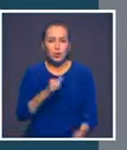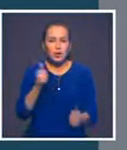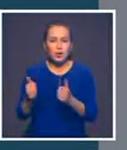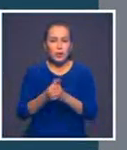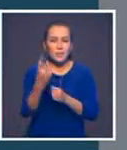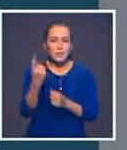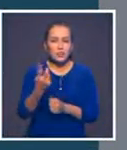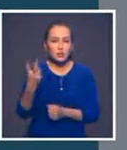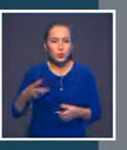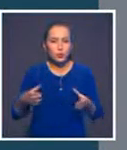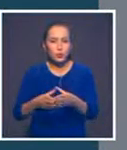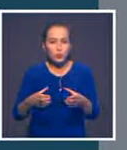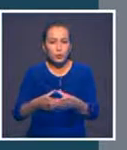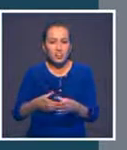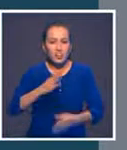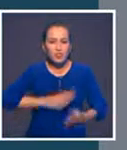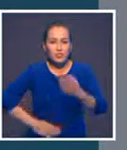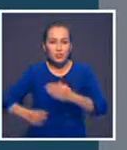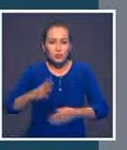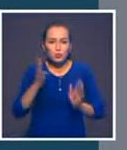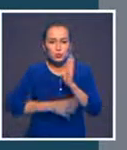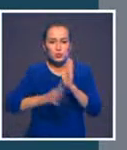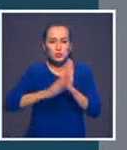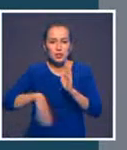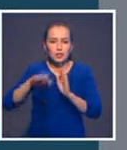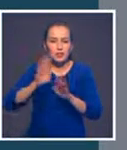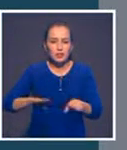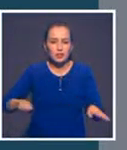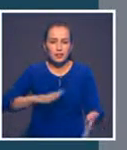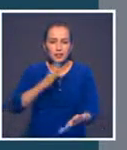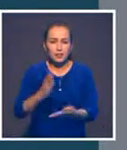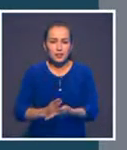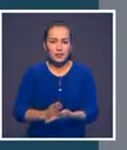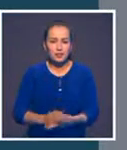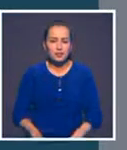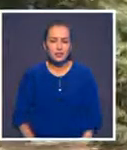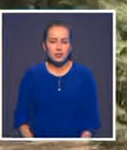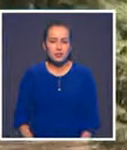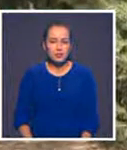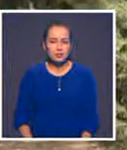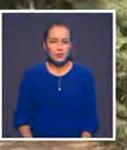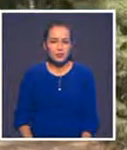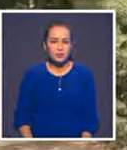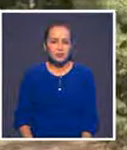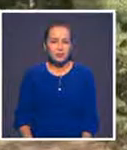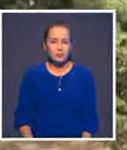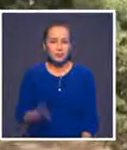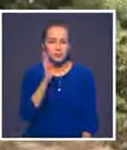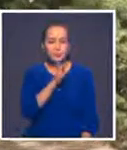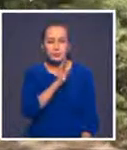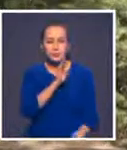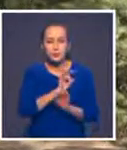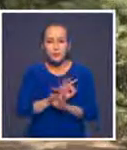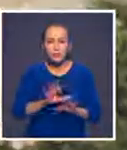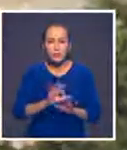екінші топта мүгедек балалар. Мен оларды аттап қалай беремін ол кісіге? Кезегіне сәйкес келеді, кезегіне сәйкес алады. Анасының айтуынша, Мөлдір